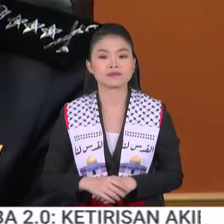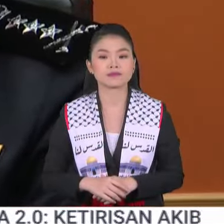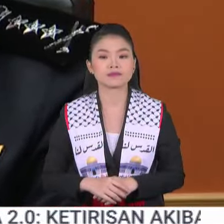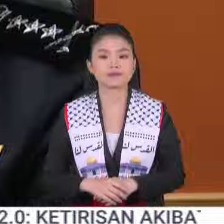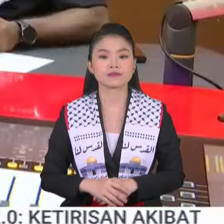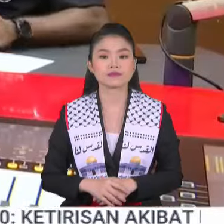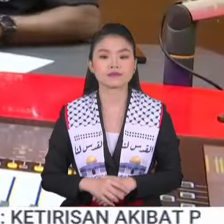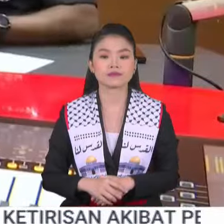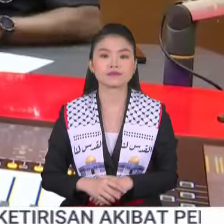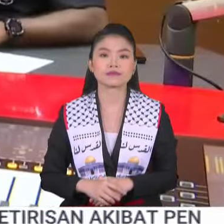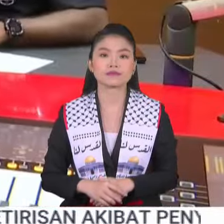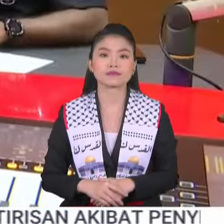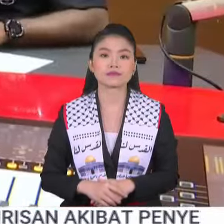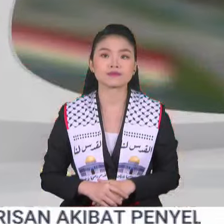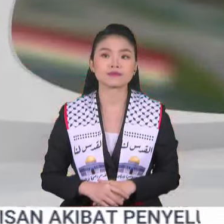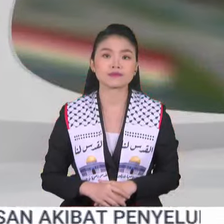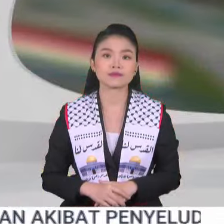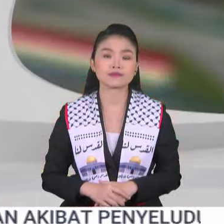Selangor FM.